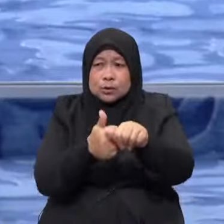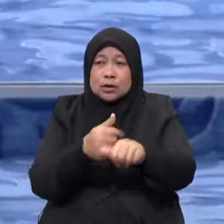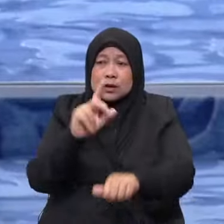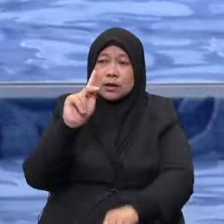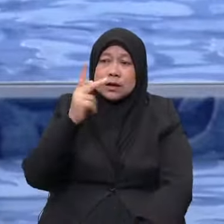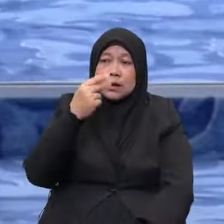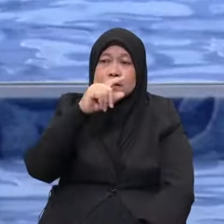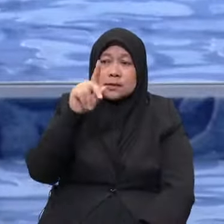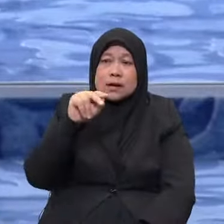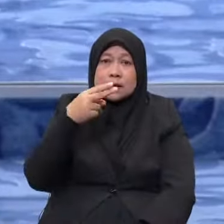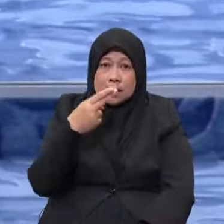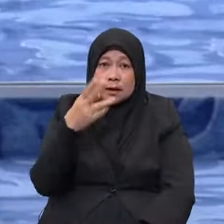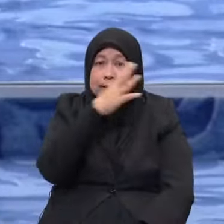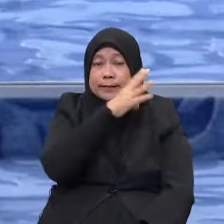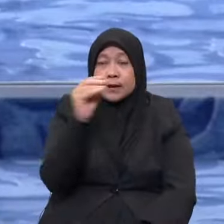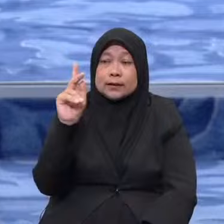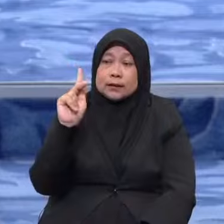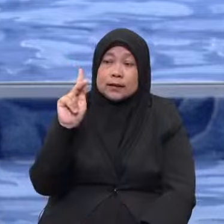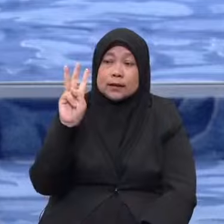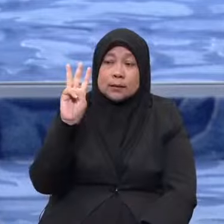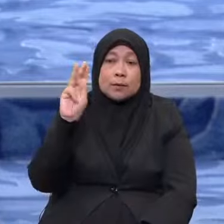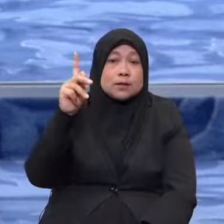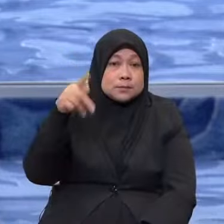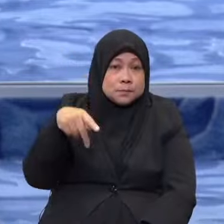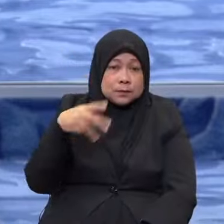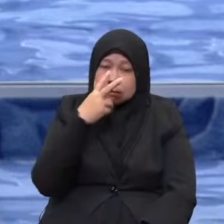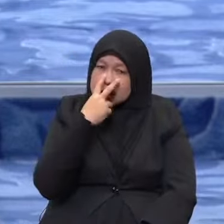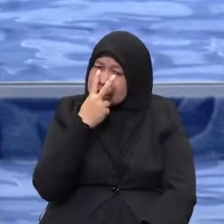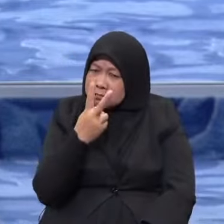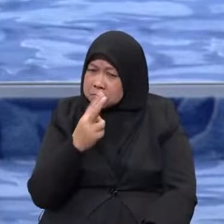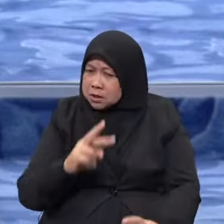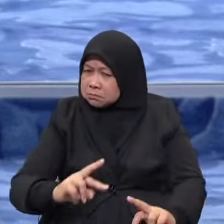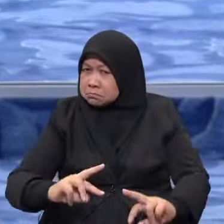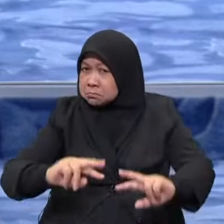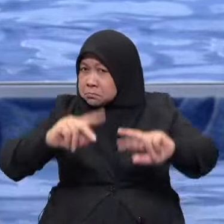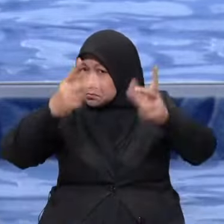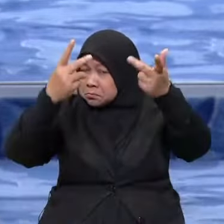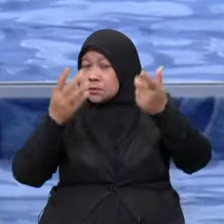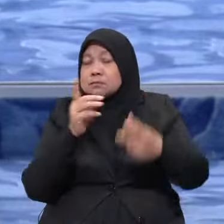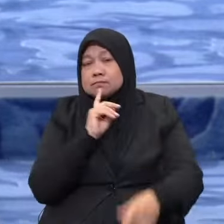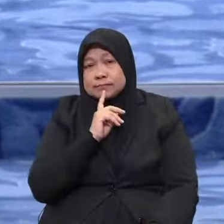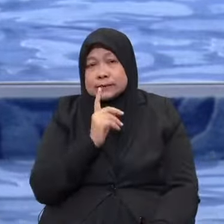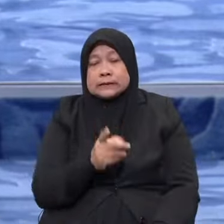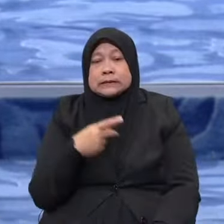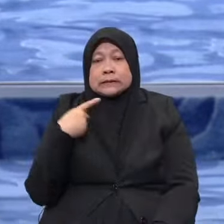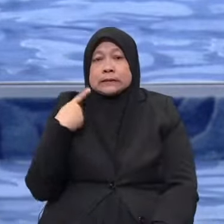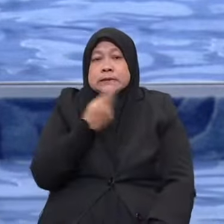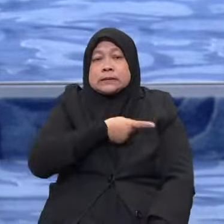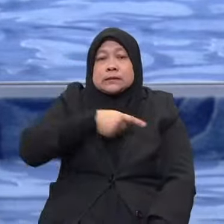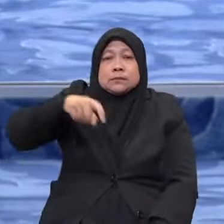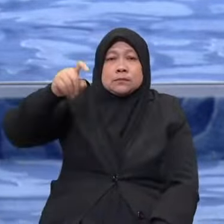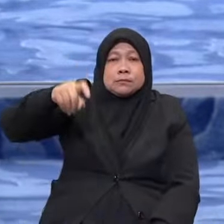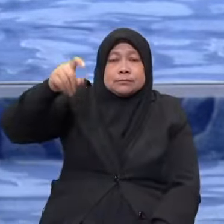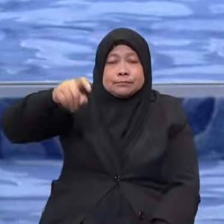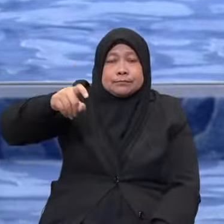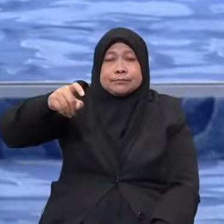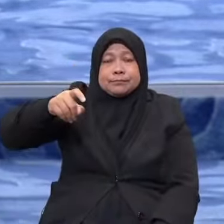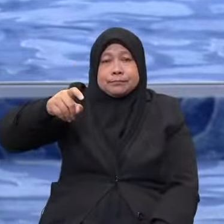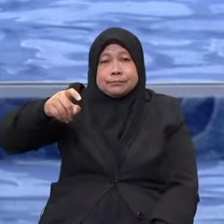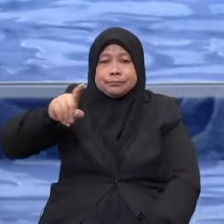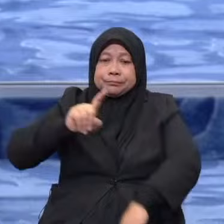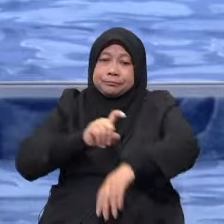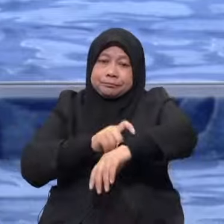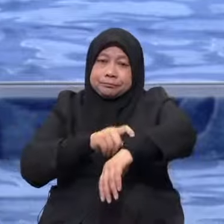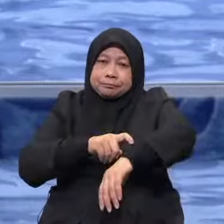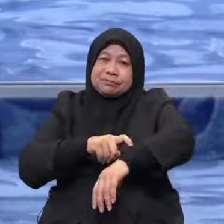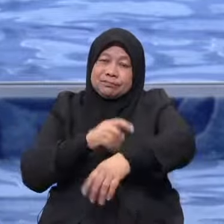Khazanah dan KWSP melihat pada prestasi, tentunya kita memerlukan sedikit